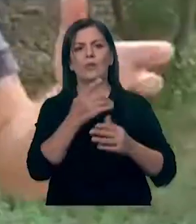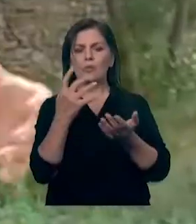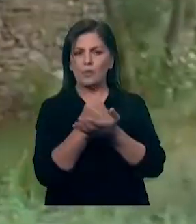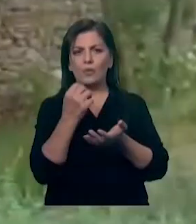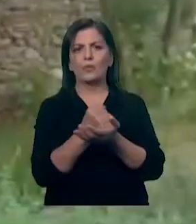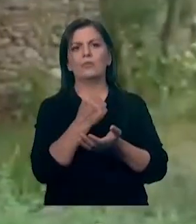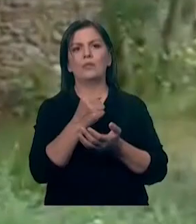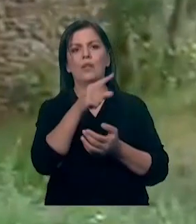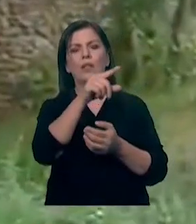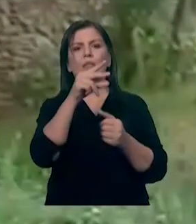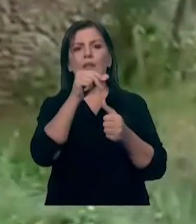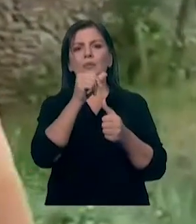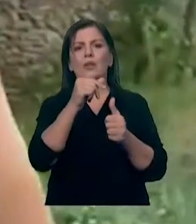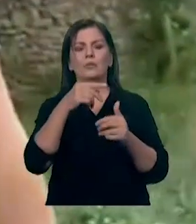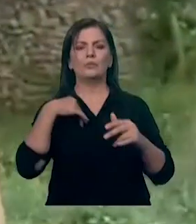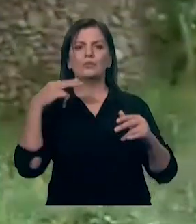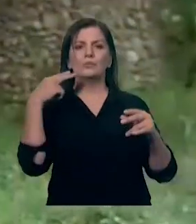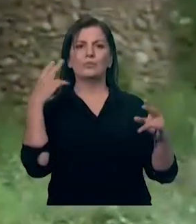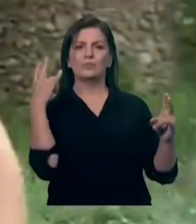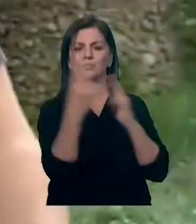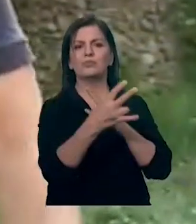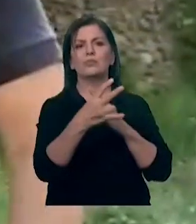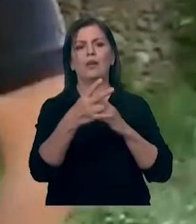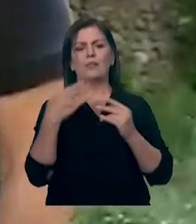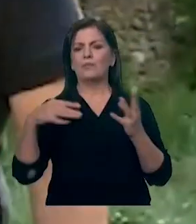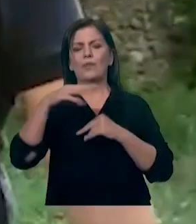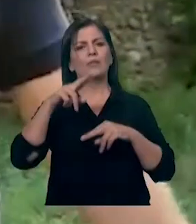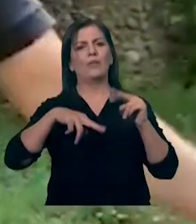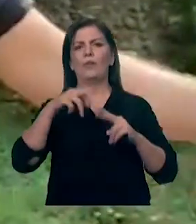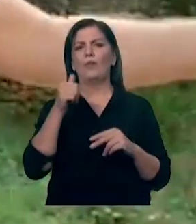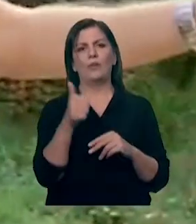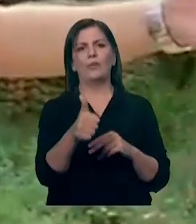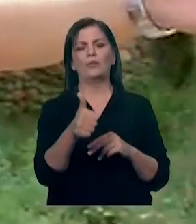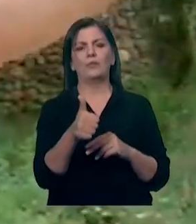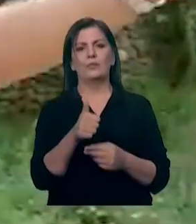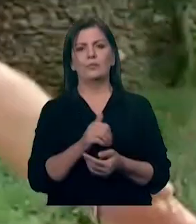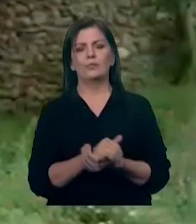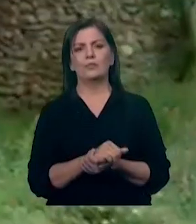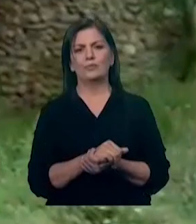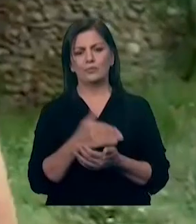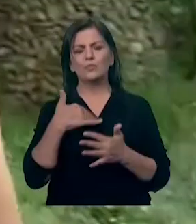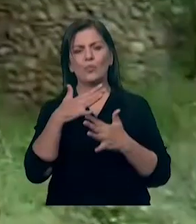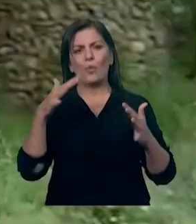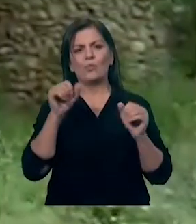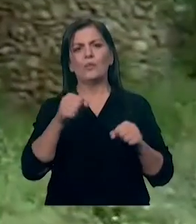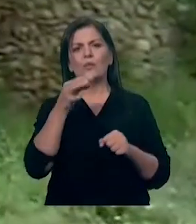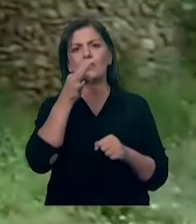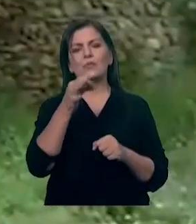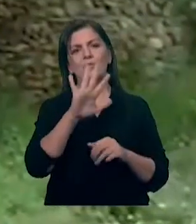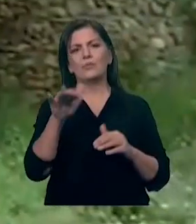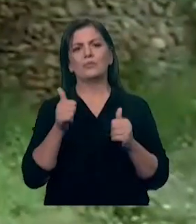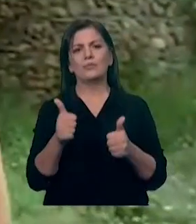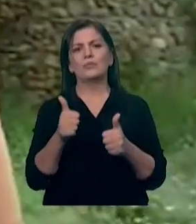bizim erməni təxribatçılarına qarşı əhvalımız çox yaxşıdır. Çox şey deyə bilərəm, həqiqətən çox